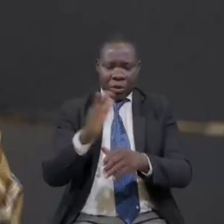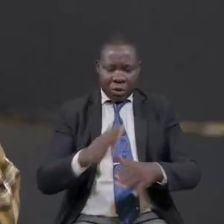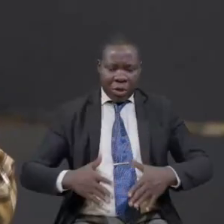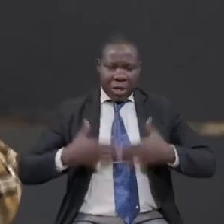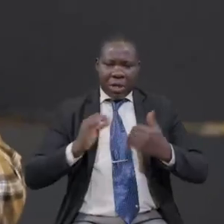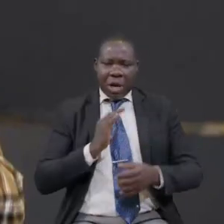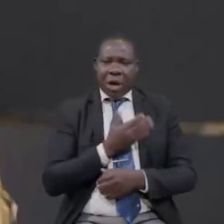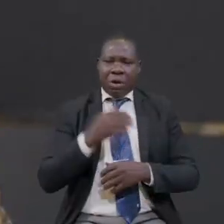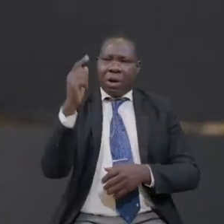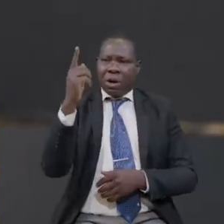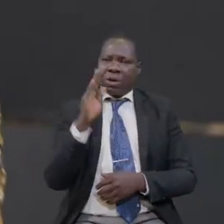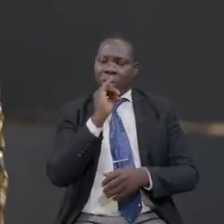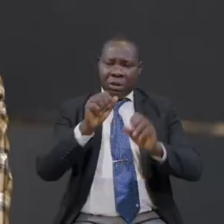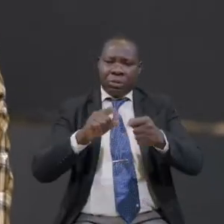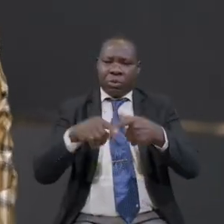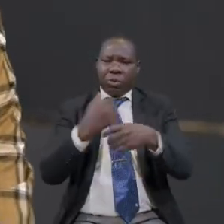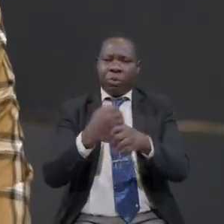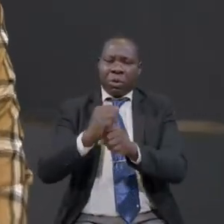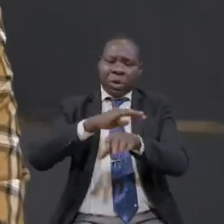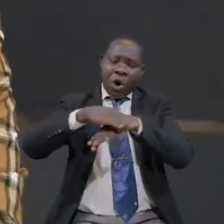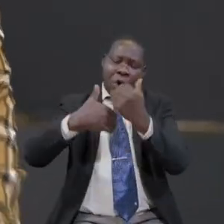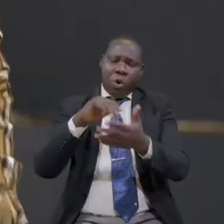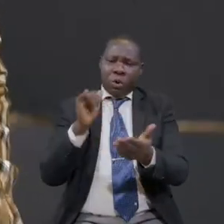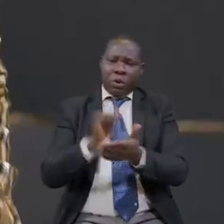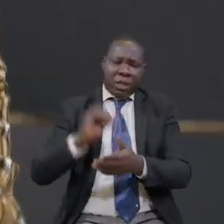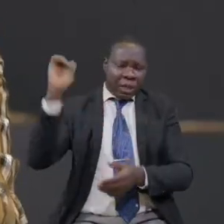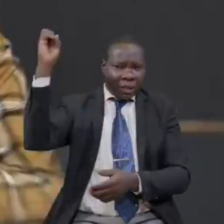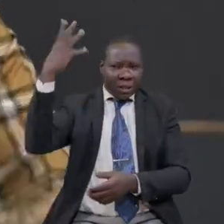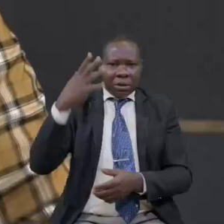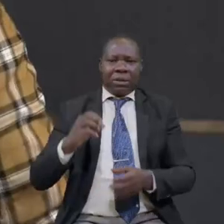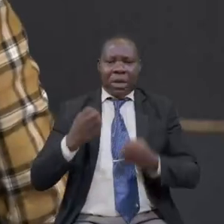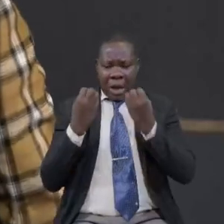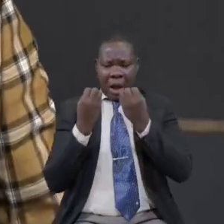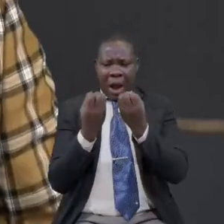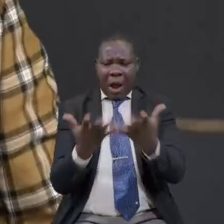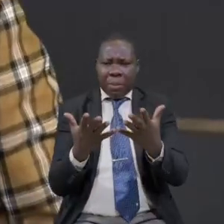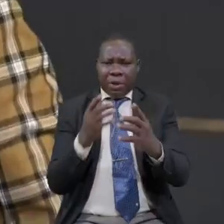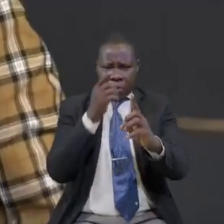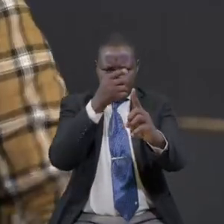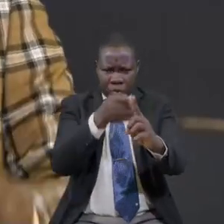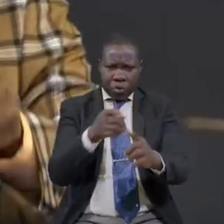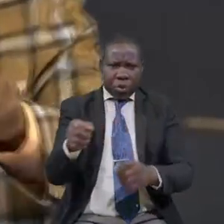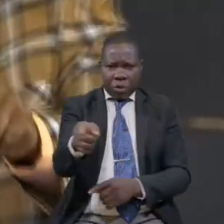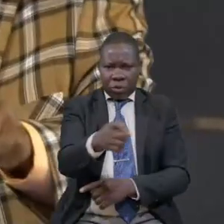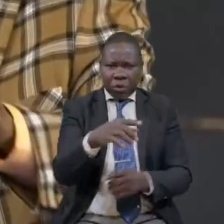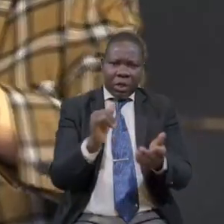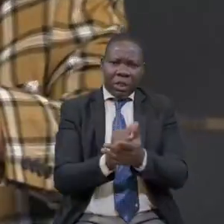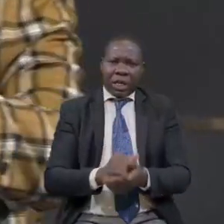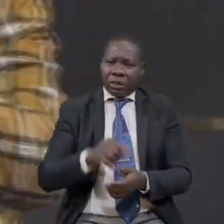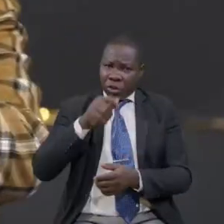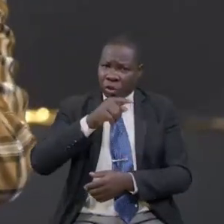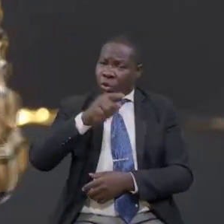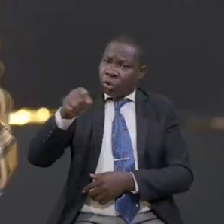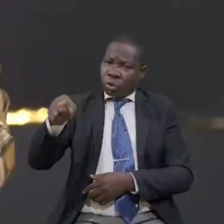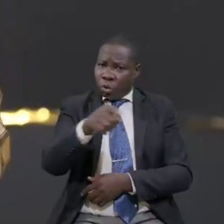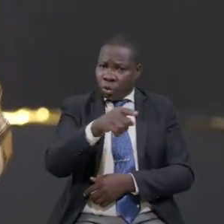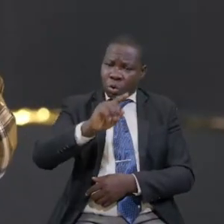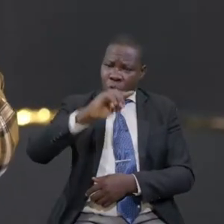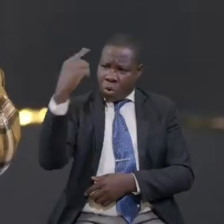est capable. Il peut vous combler de toutes sortes de grâces afin que,